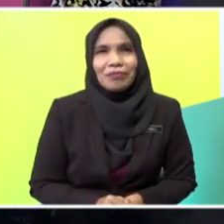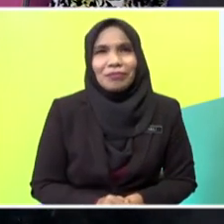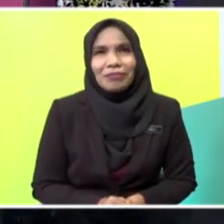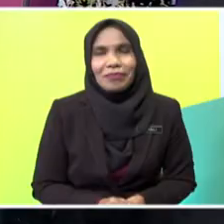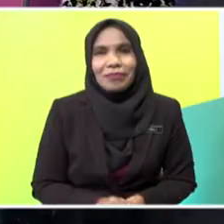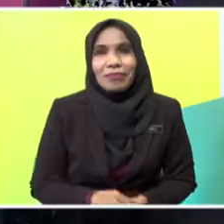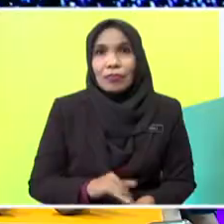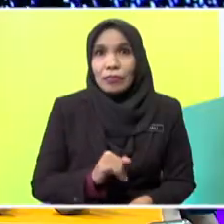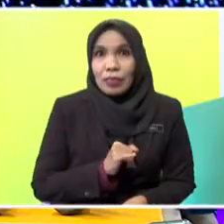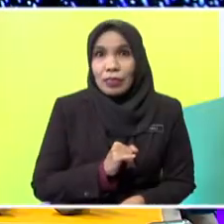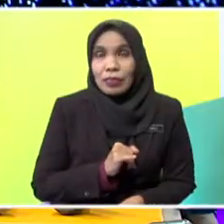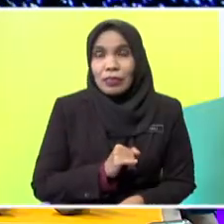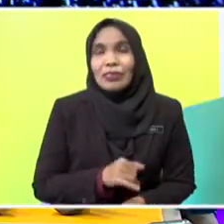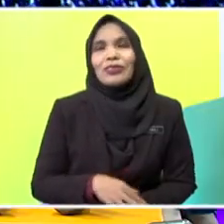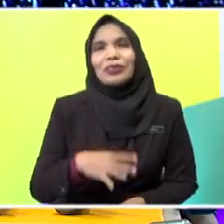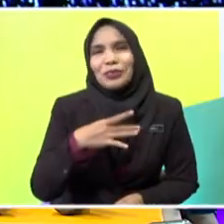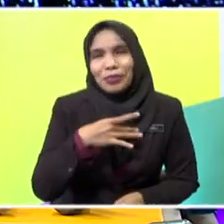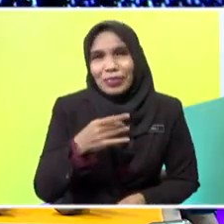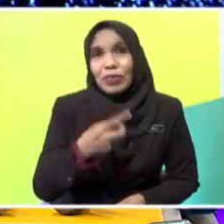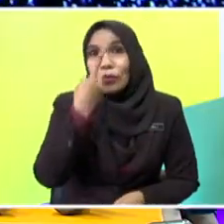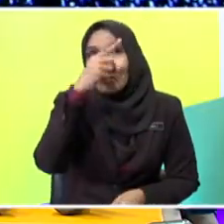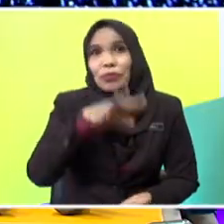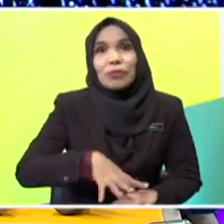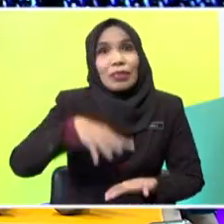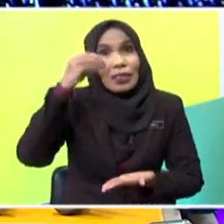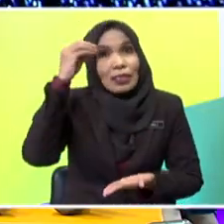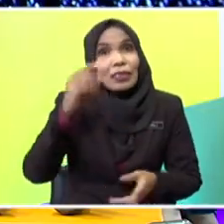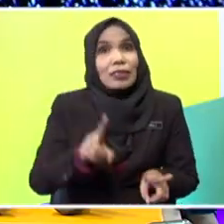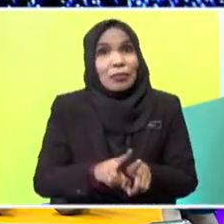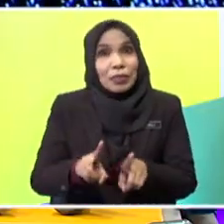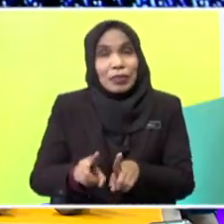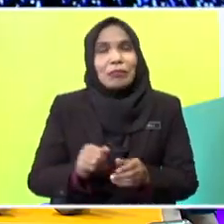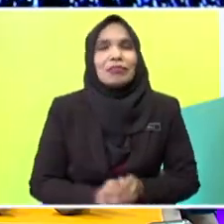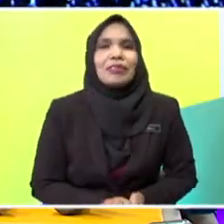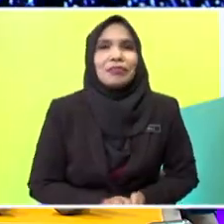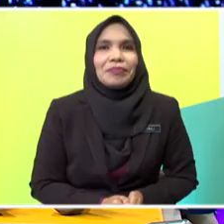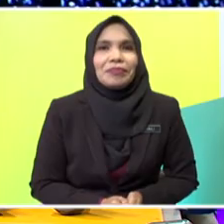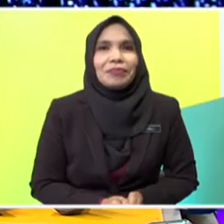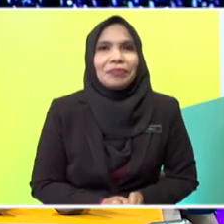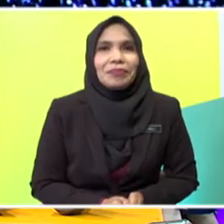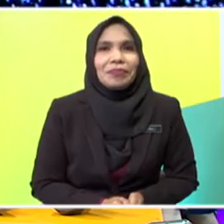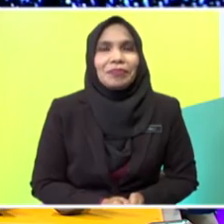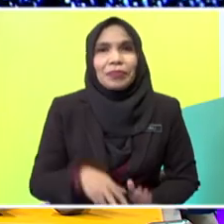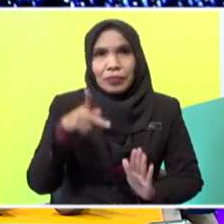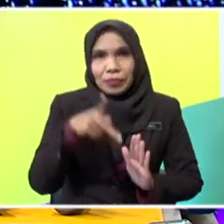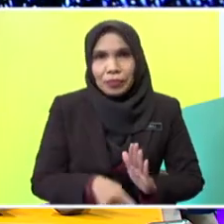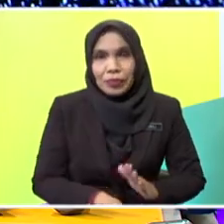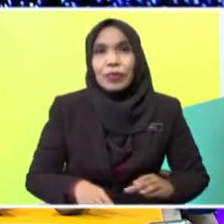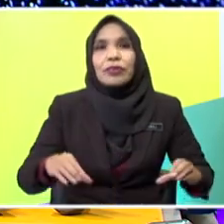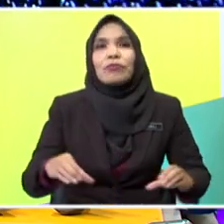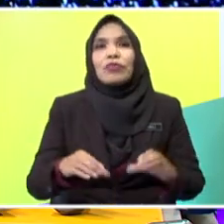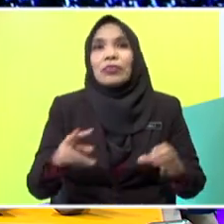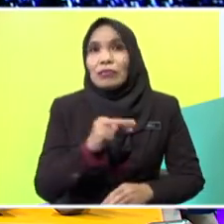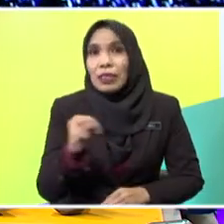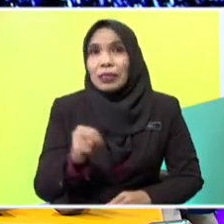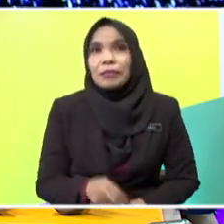teruja nak belajar bersama untuk topik kita hari ini dalam pendidikan khas pembuatan pakaian